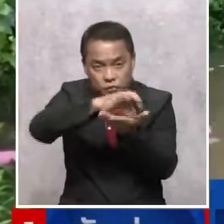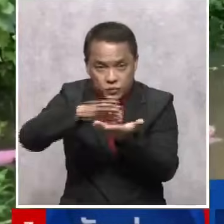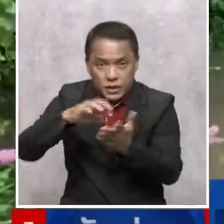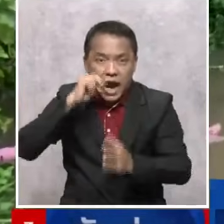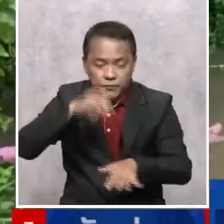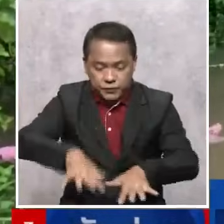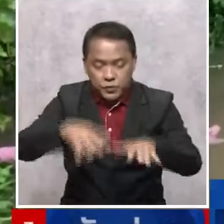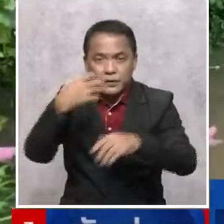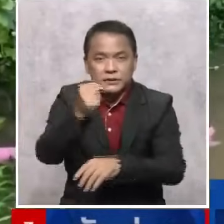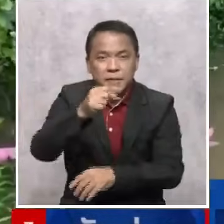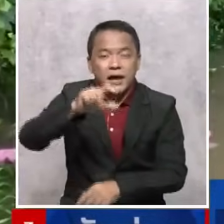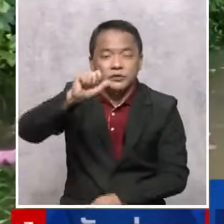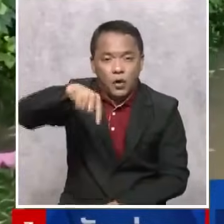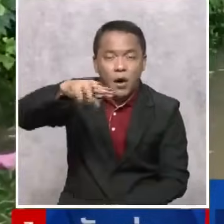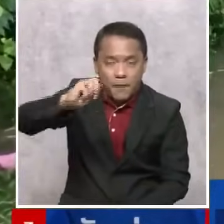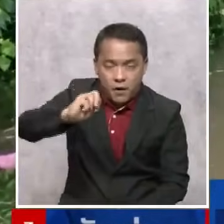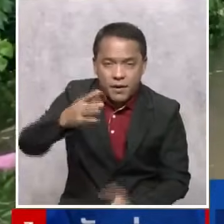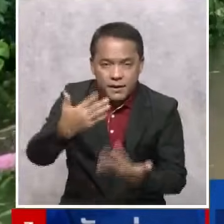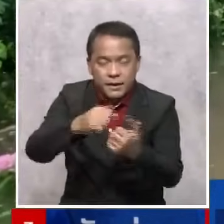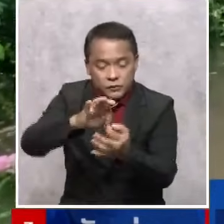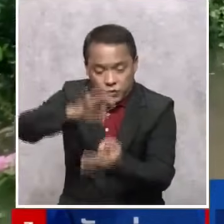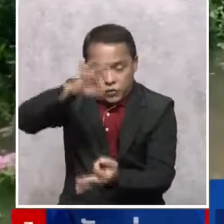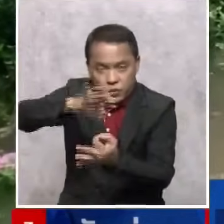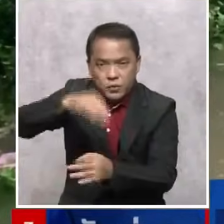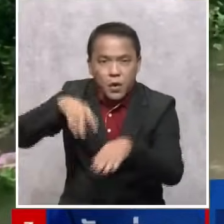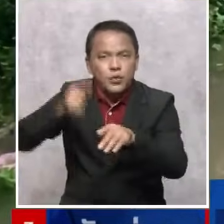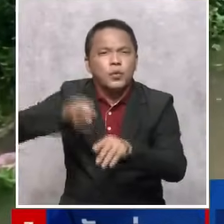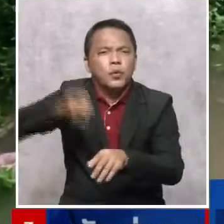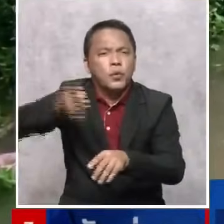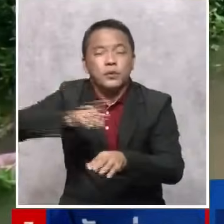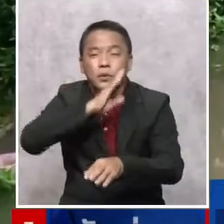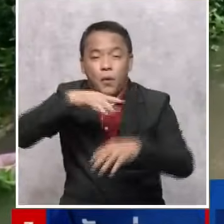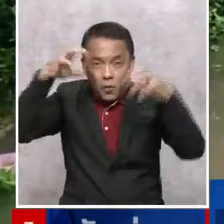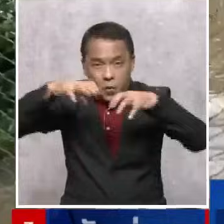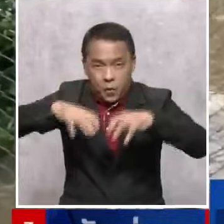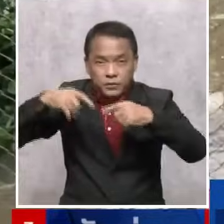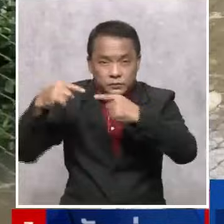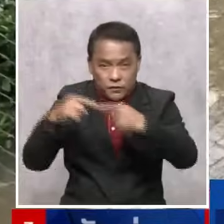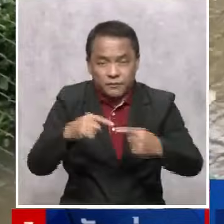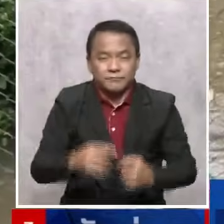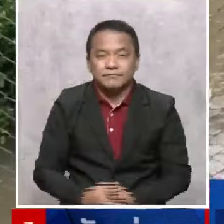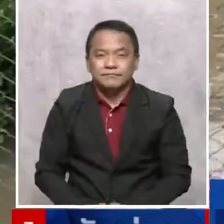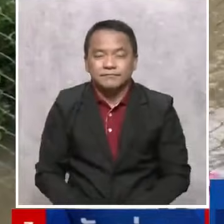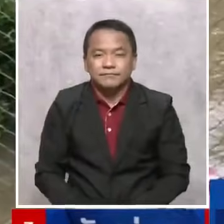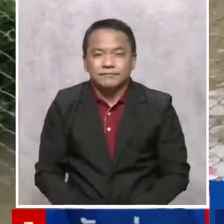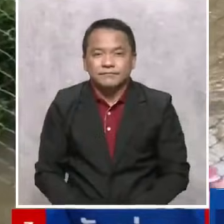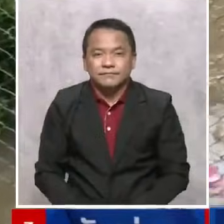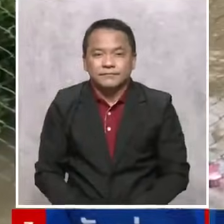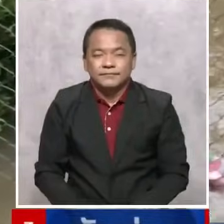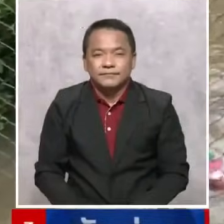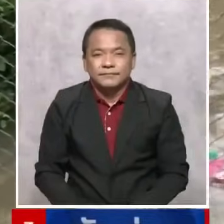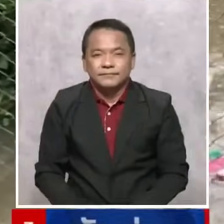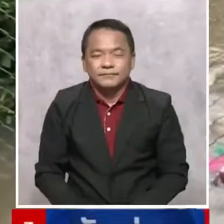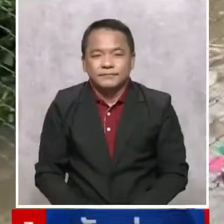น้ำเนี่ยสูงเกือบ 15ซมและก็มักจะท่วมขังเป็นประจำหากมีฝนตกหนักในพื้นที่ค่ะ